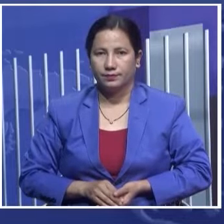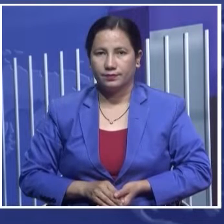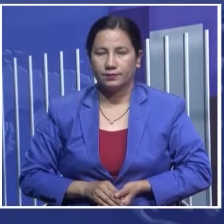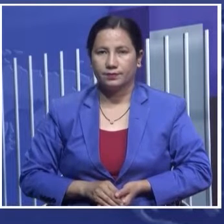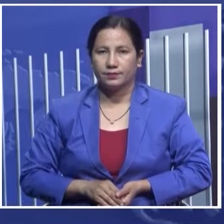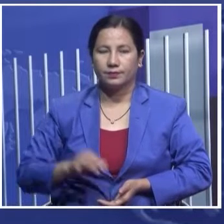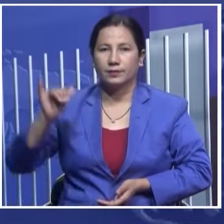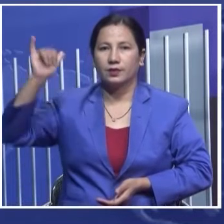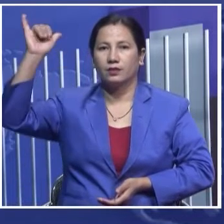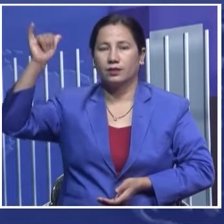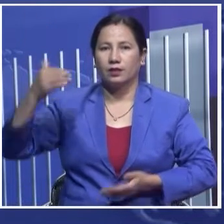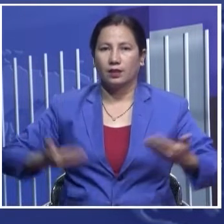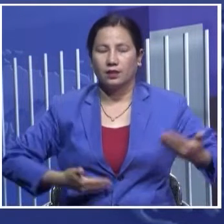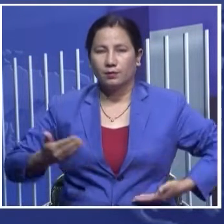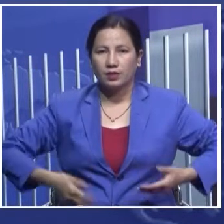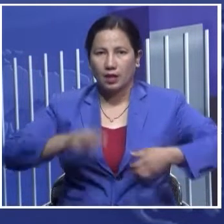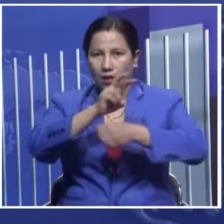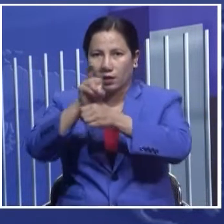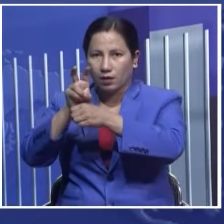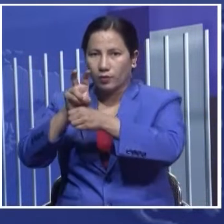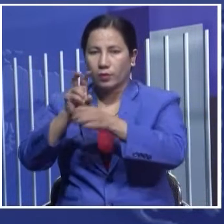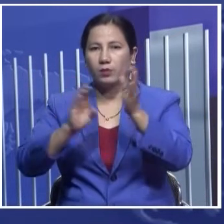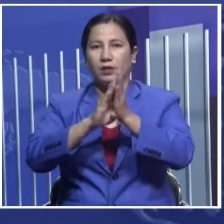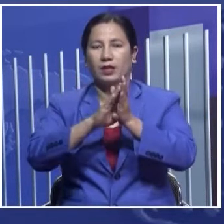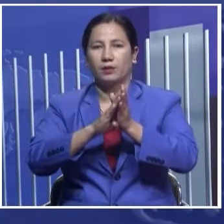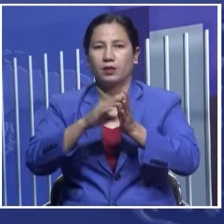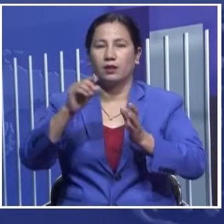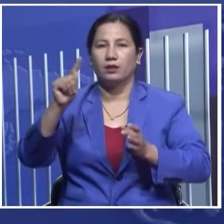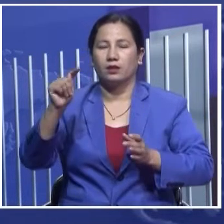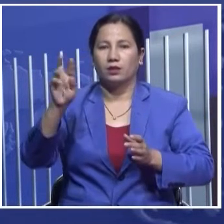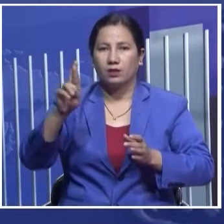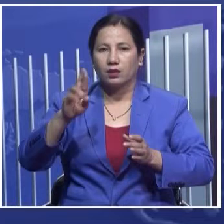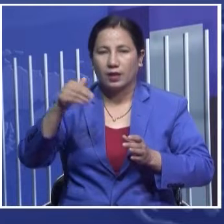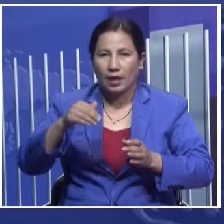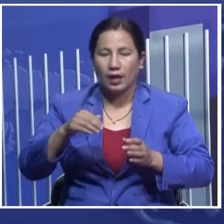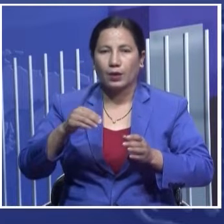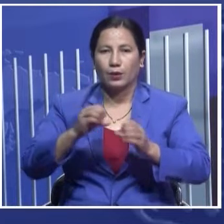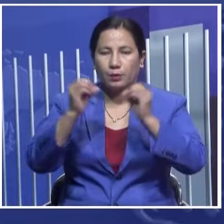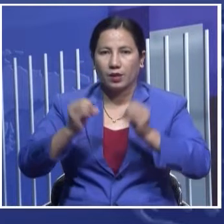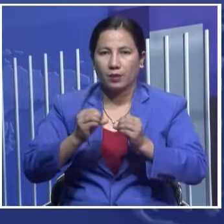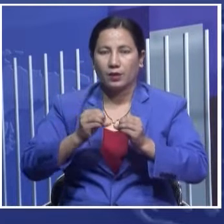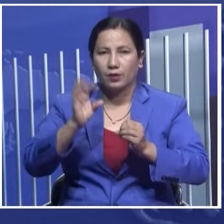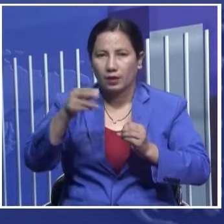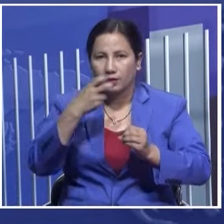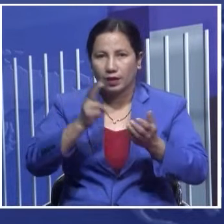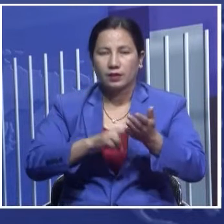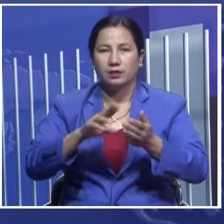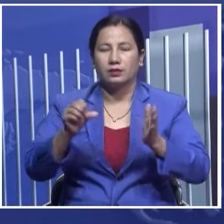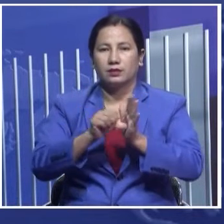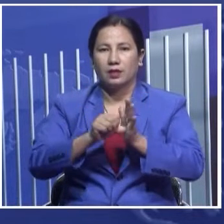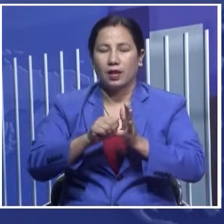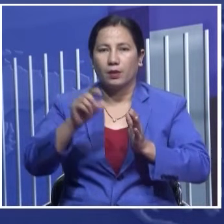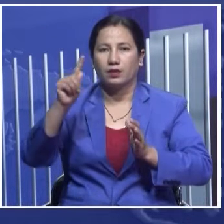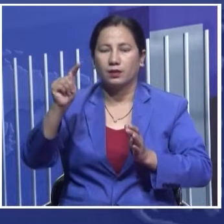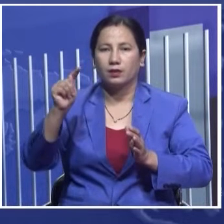डोटीमा बजार अनुगमनलाई तीव्रता दिएपछि करको दायरामा नआएका व्यापारीहरूको करको दायरामा आउन थालेका छन्। जिल्लामा